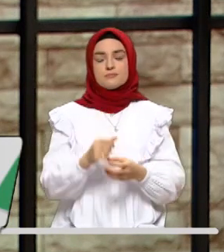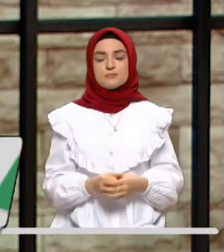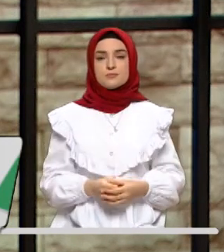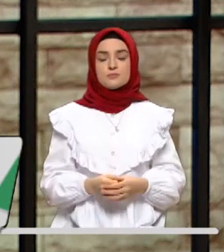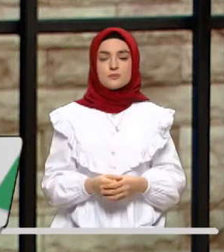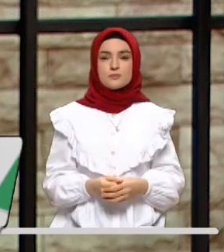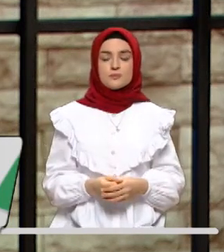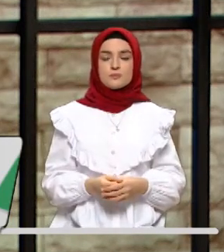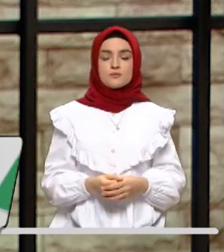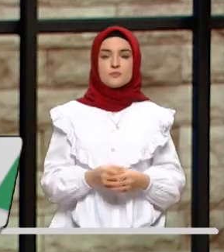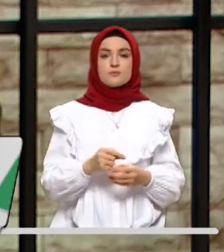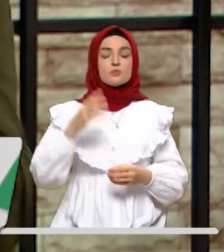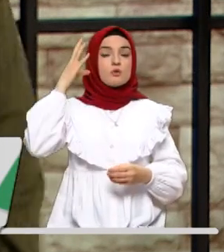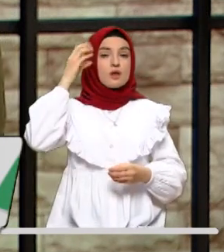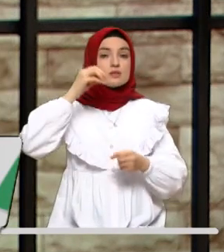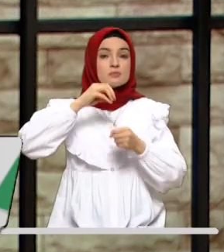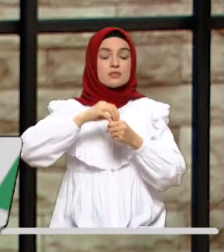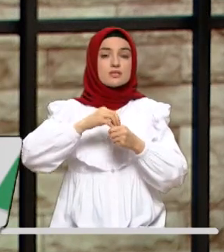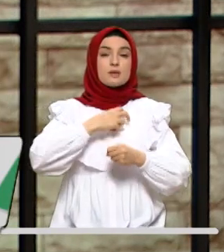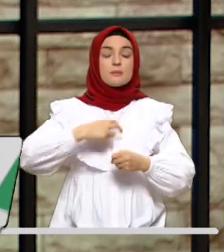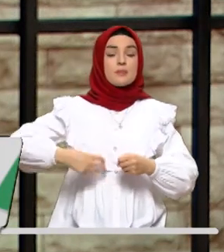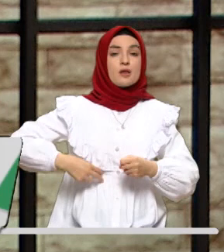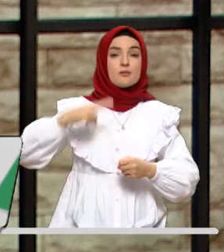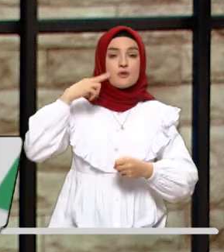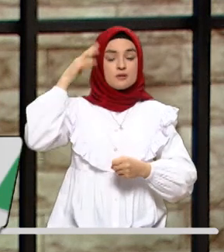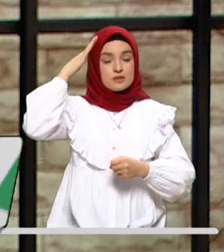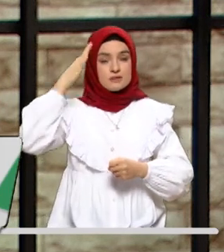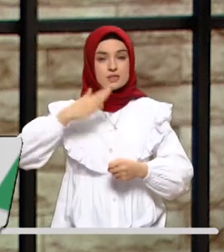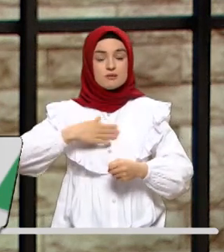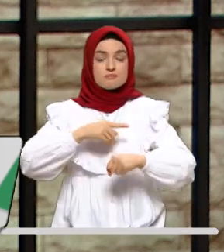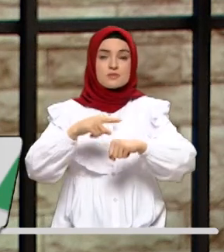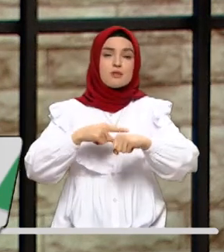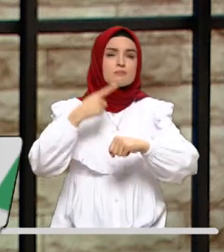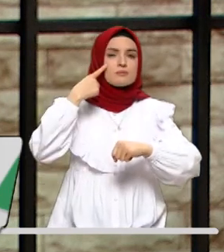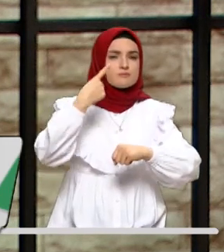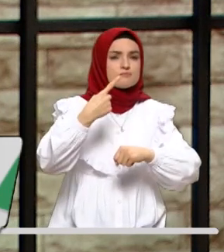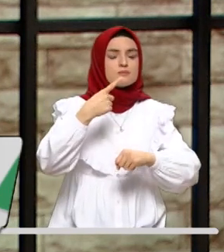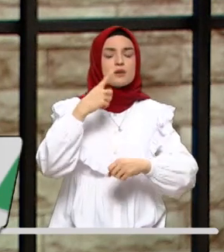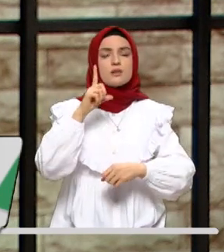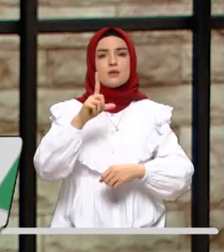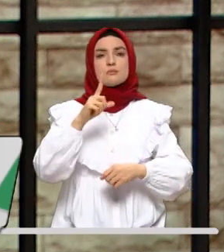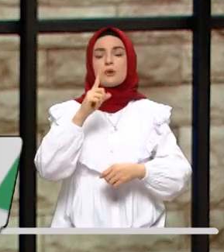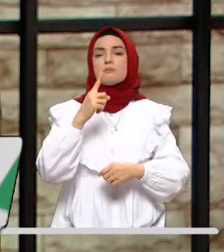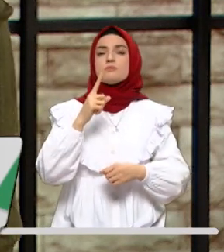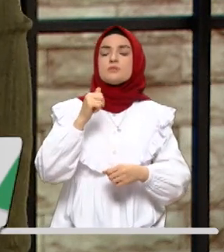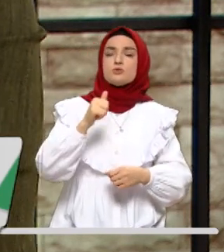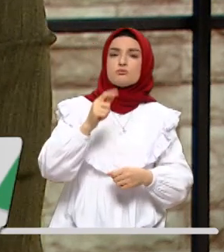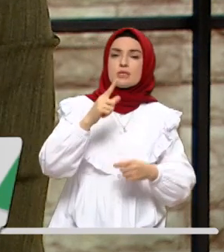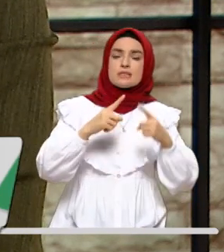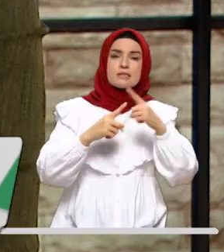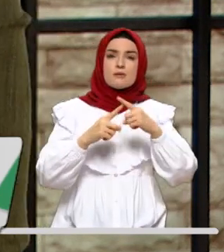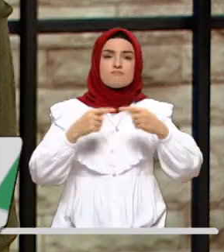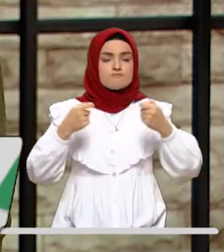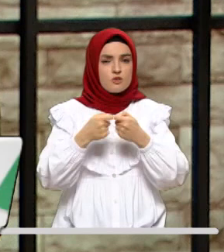için asr-ı saadete bakmak lazım. Bir gün Tebuk seferine hazırlanıyorlar. Ashab-ı